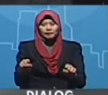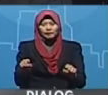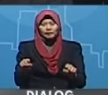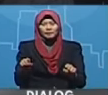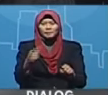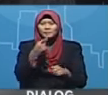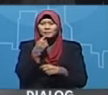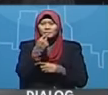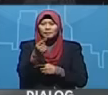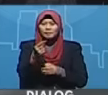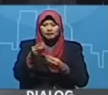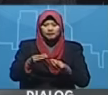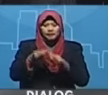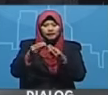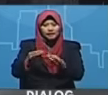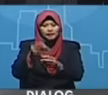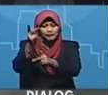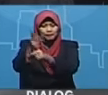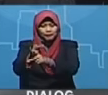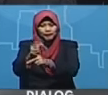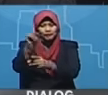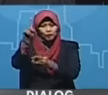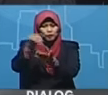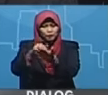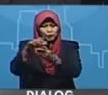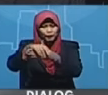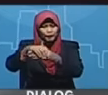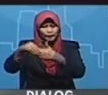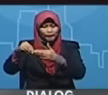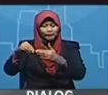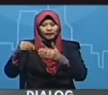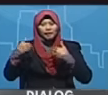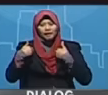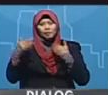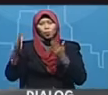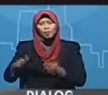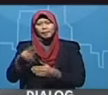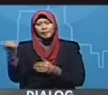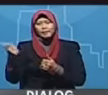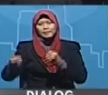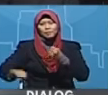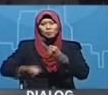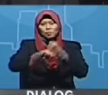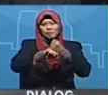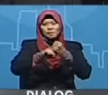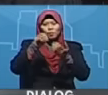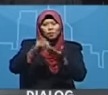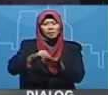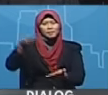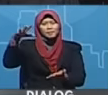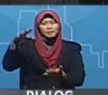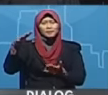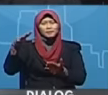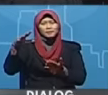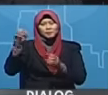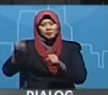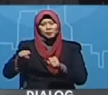kata you bagi simpan RM1,000 ada pihak akan sponsor. Orang-orang kaya, syarikat yang bermurah